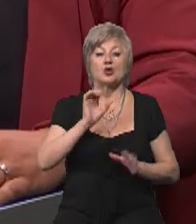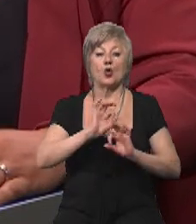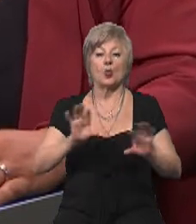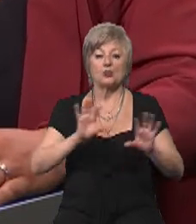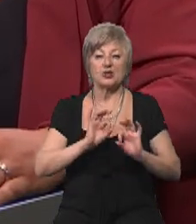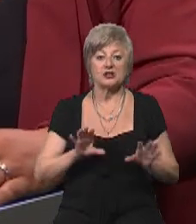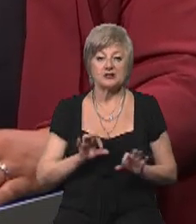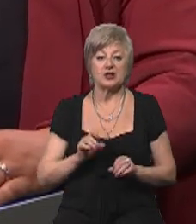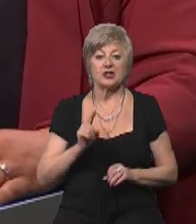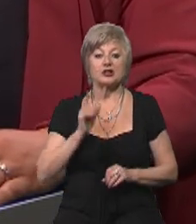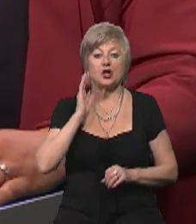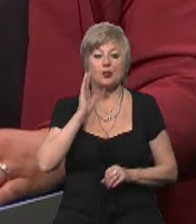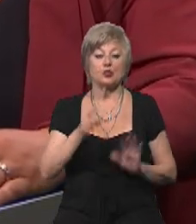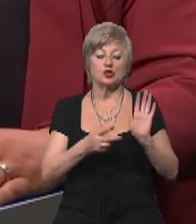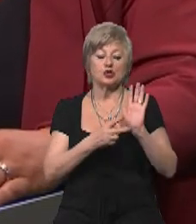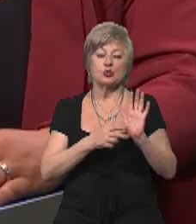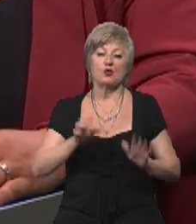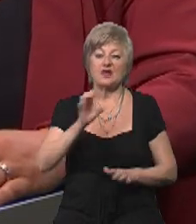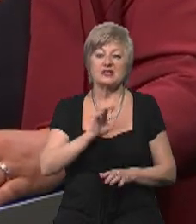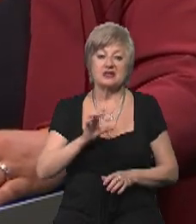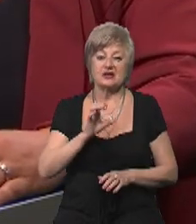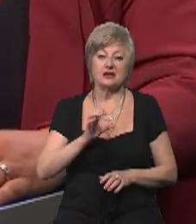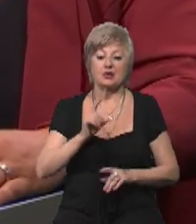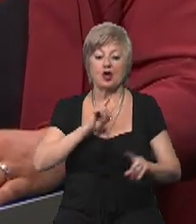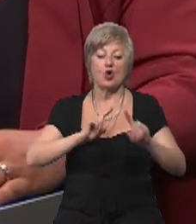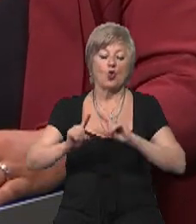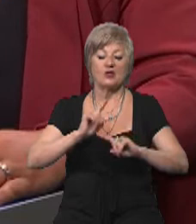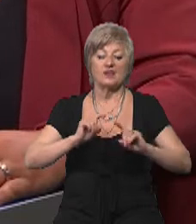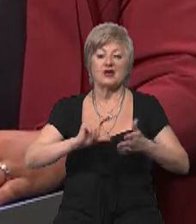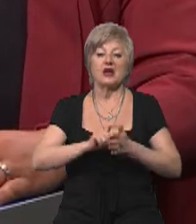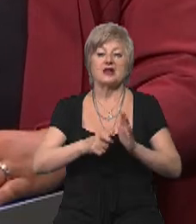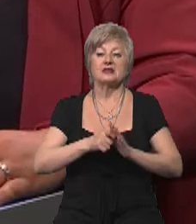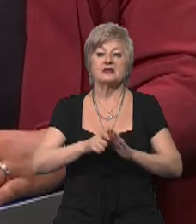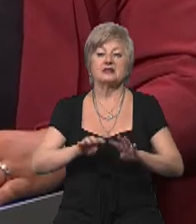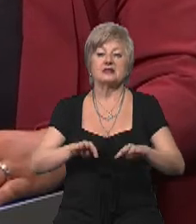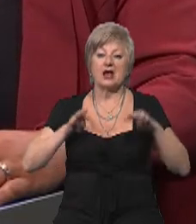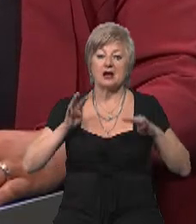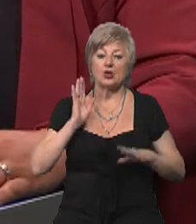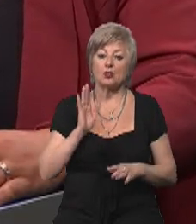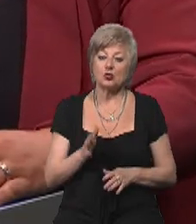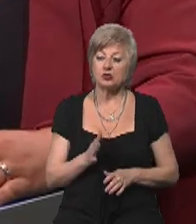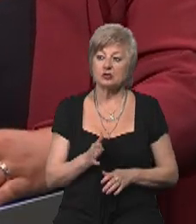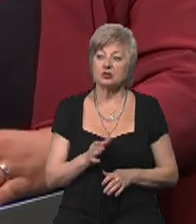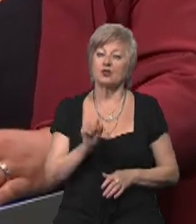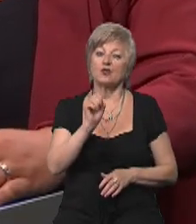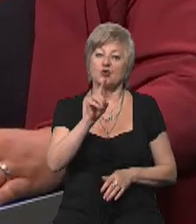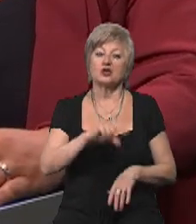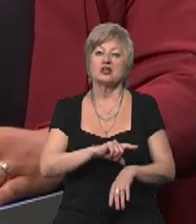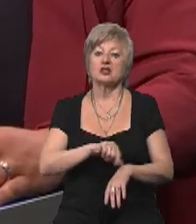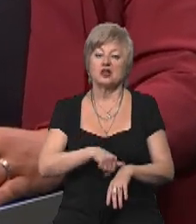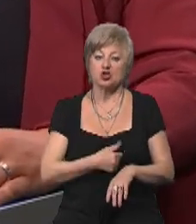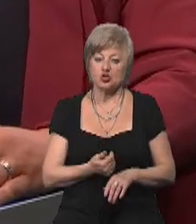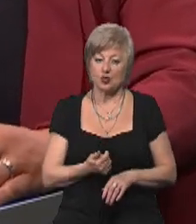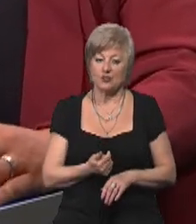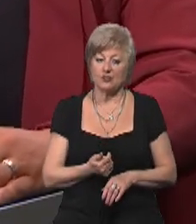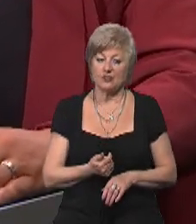захід відбудеться 7 вересня у конференц-залі готелю «Інтурист». Початок, нагадаю, о 12